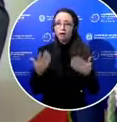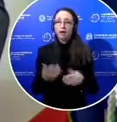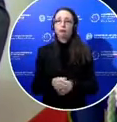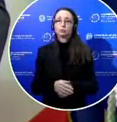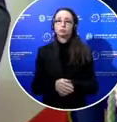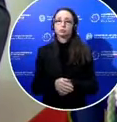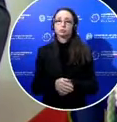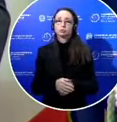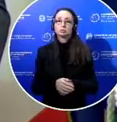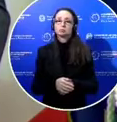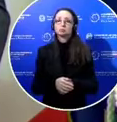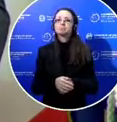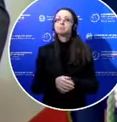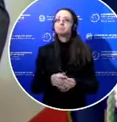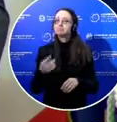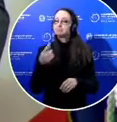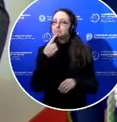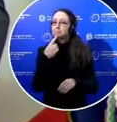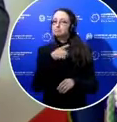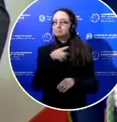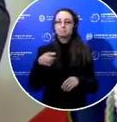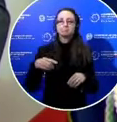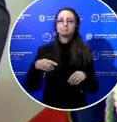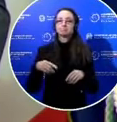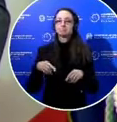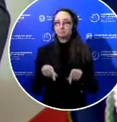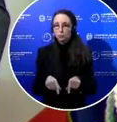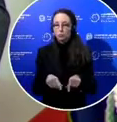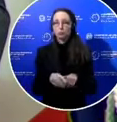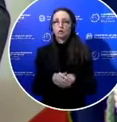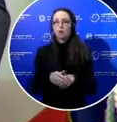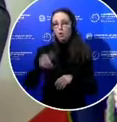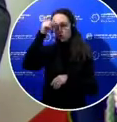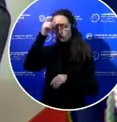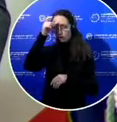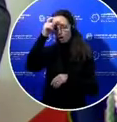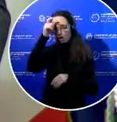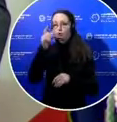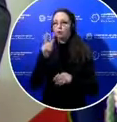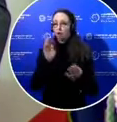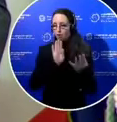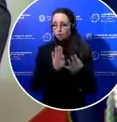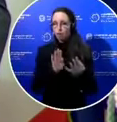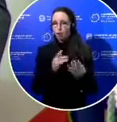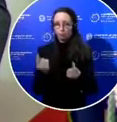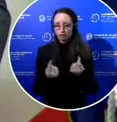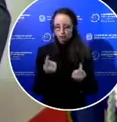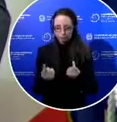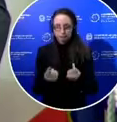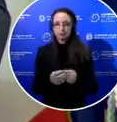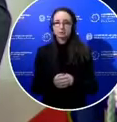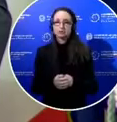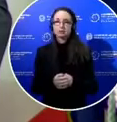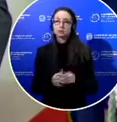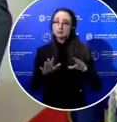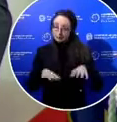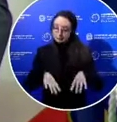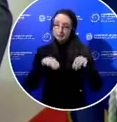qua non lo devo raccontare a un governo che lo sta affrontando, che questa iniziativa avvenga